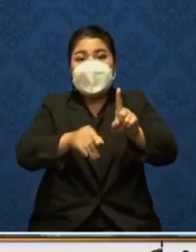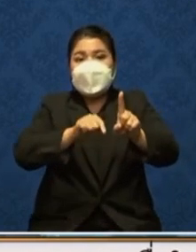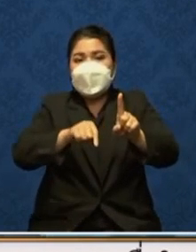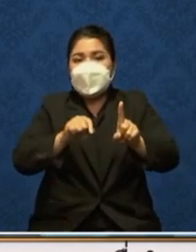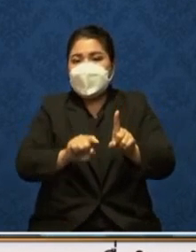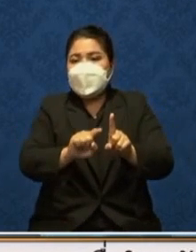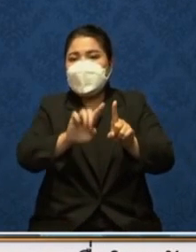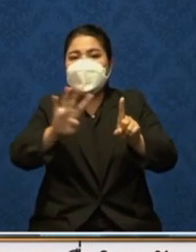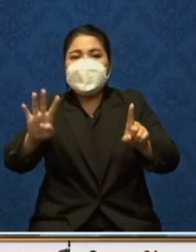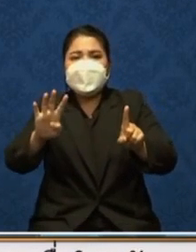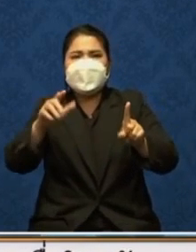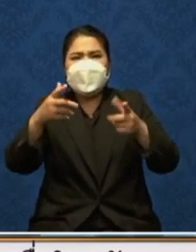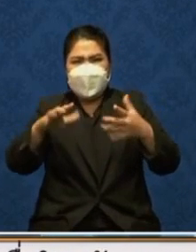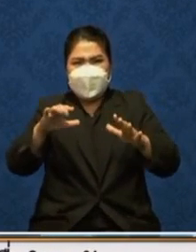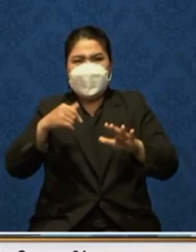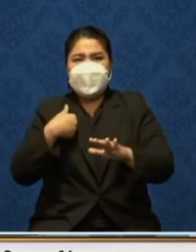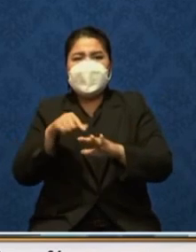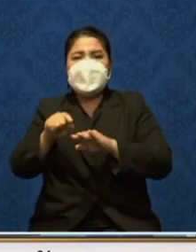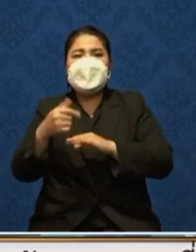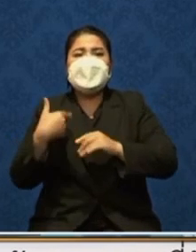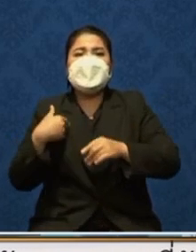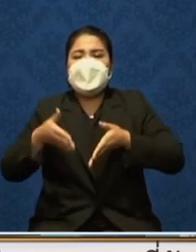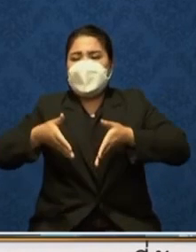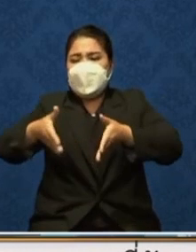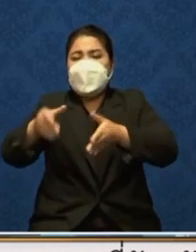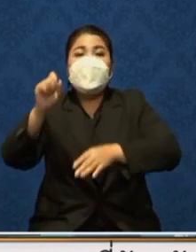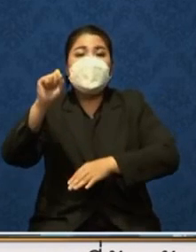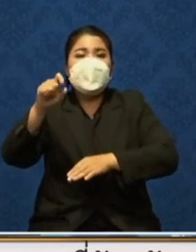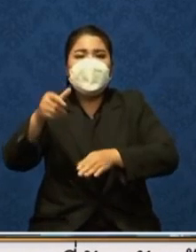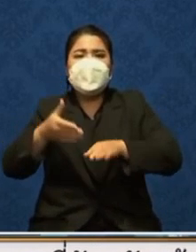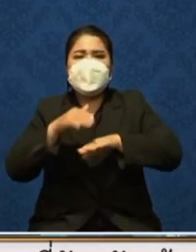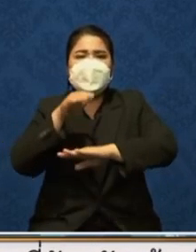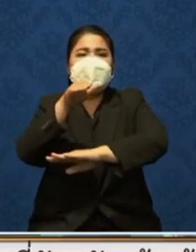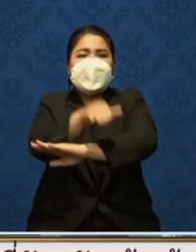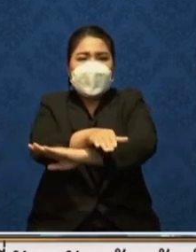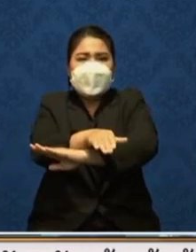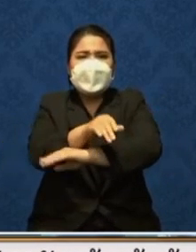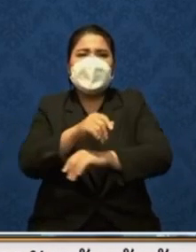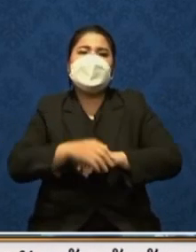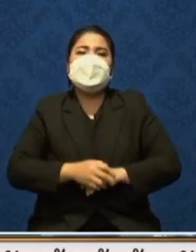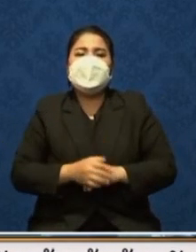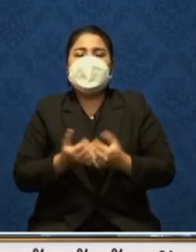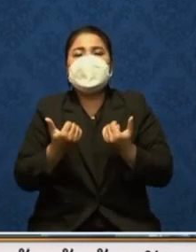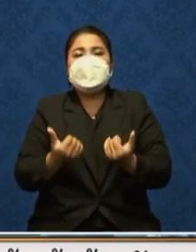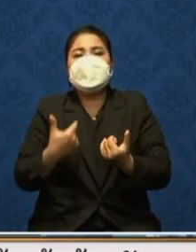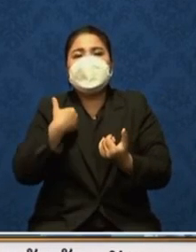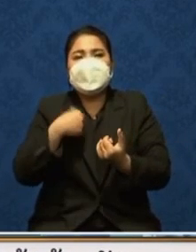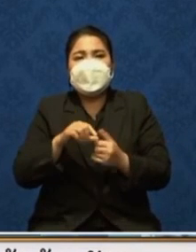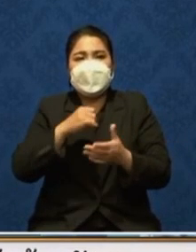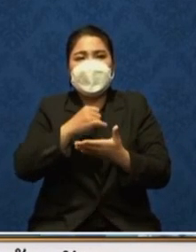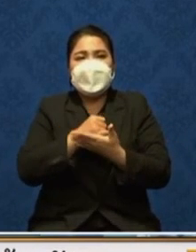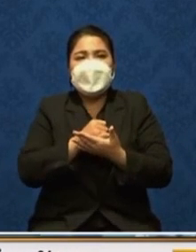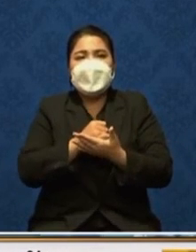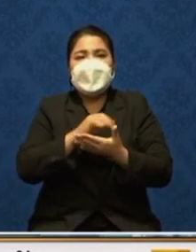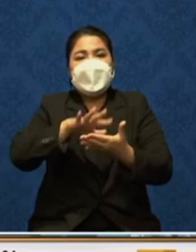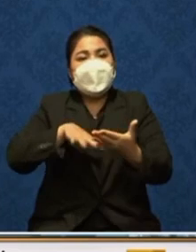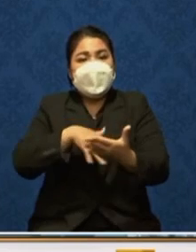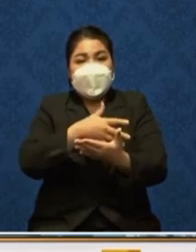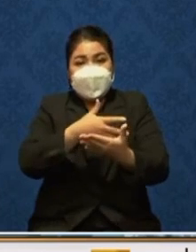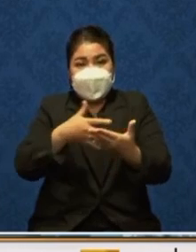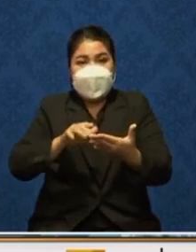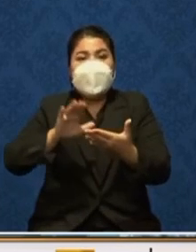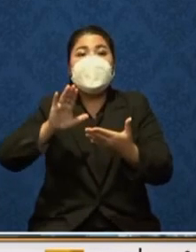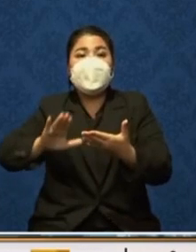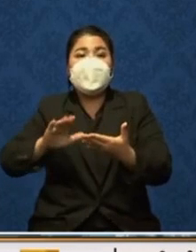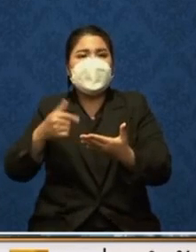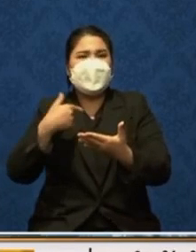มยทาง Motorwayตัดแงลคาคัเองอีกแล้ตอนนี้ตามแผนของ MR Mapท่กำลัจะขยายความผิดพ